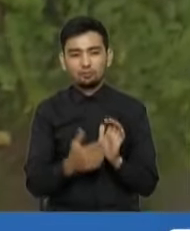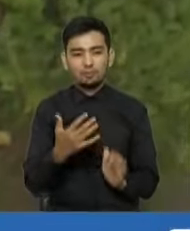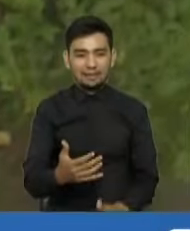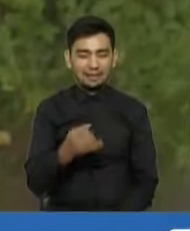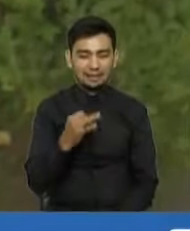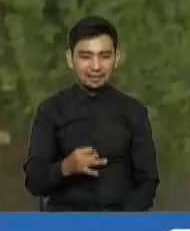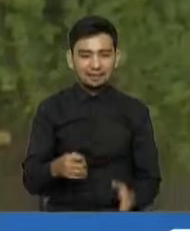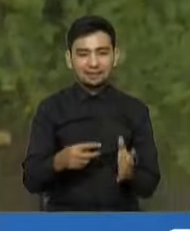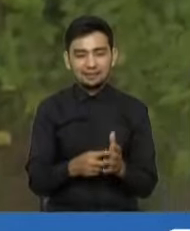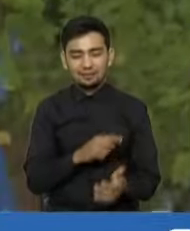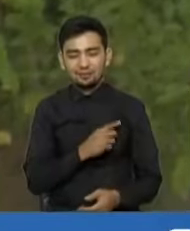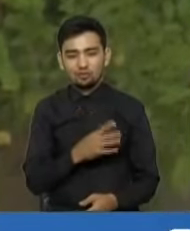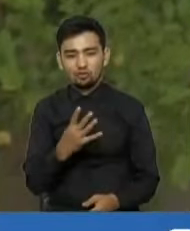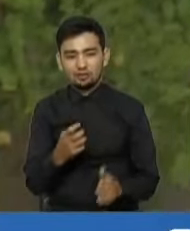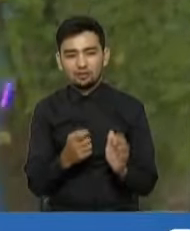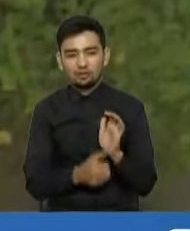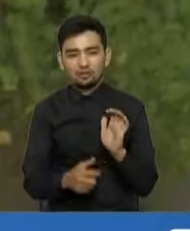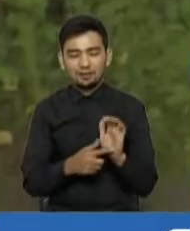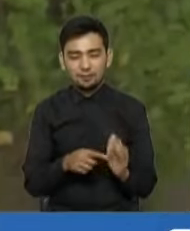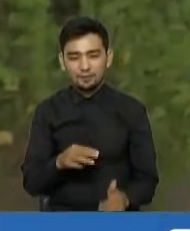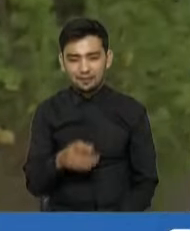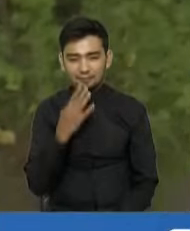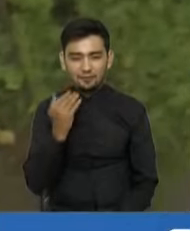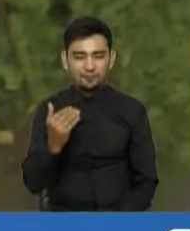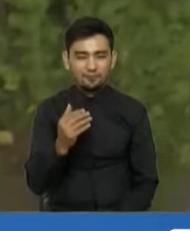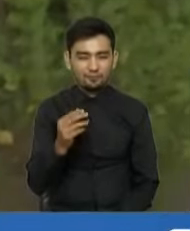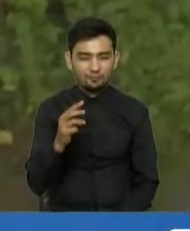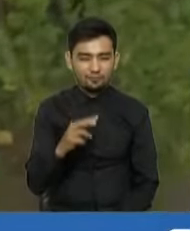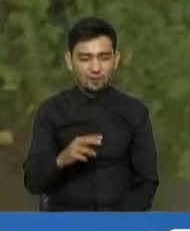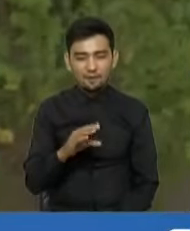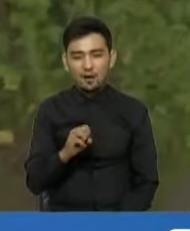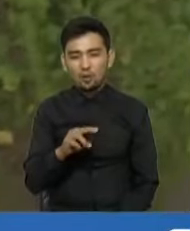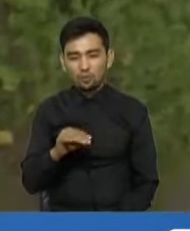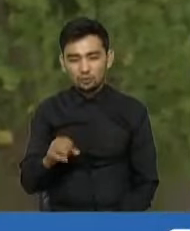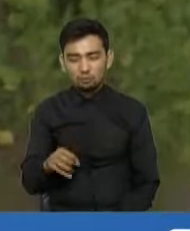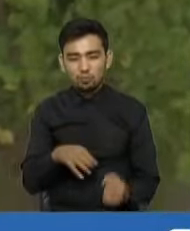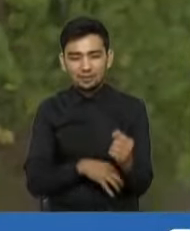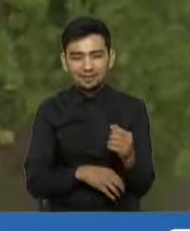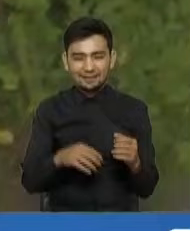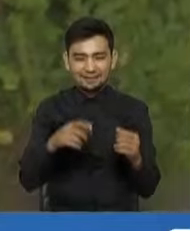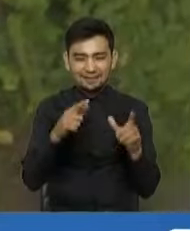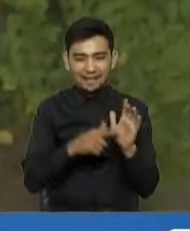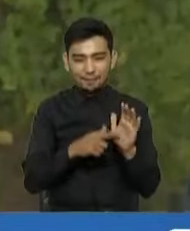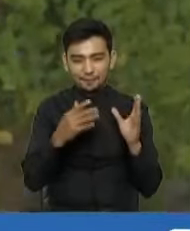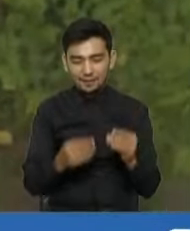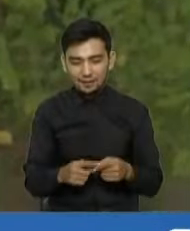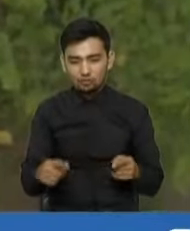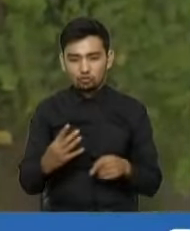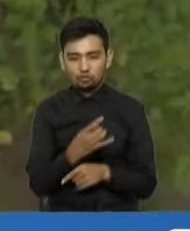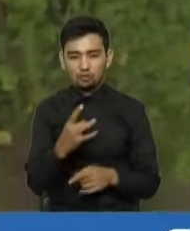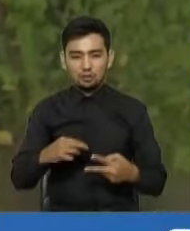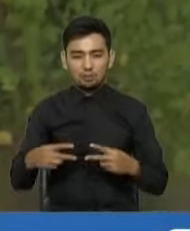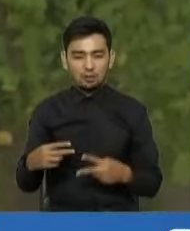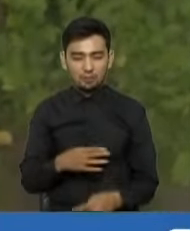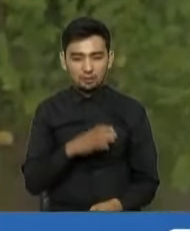бағасы 467 теңгеден асты. Жалпы бұл шетелдік валютаның бағамы соңғы 7 күннің өзінде 4 рет өзгерген. Бірде